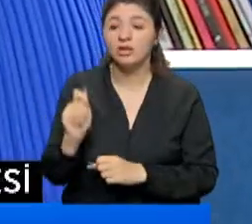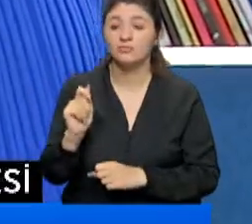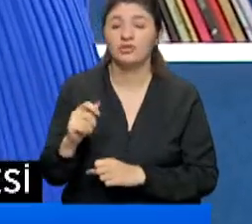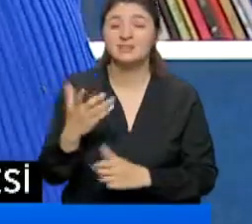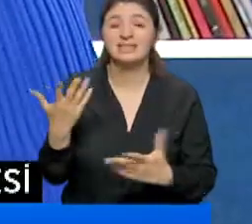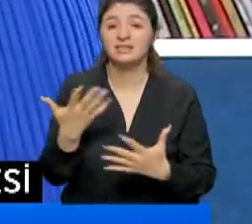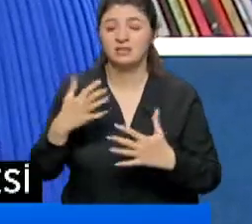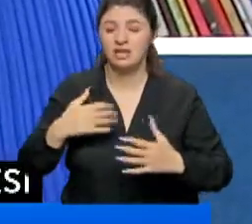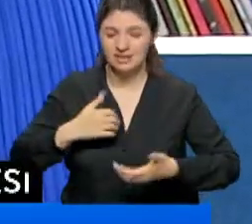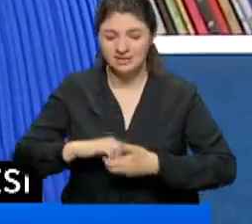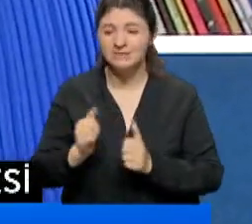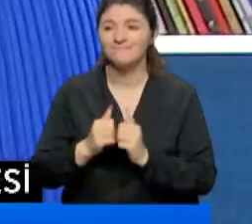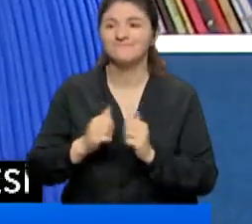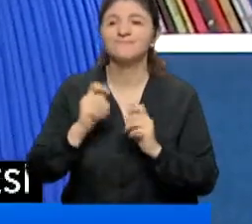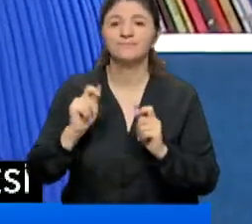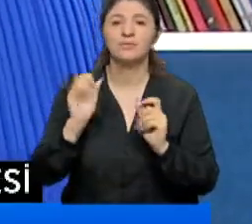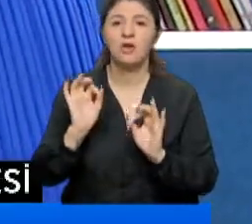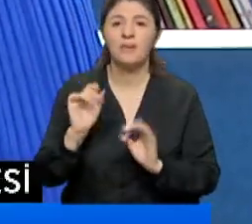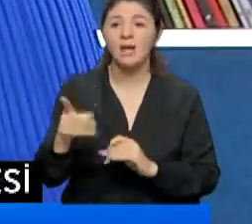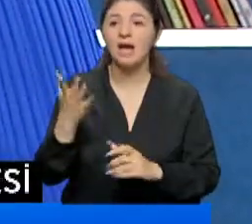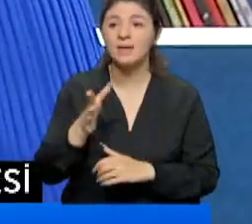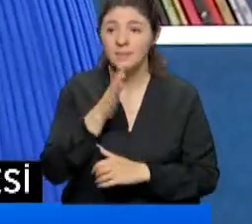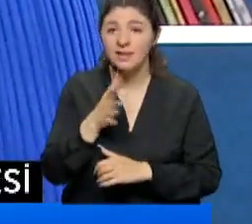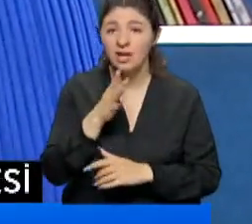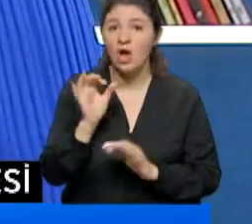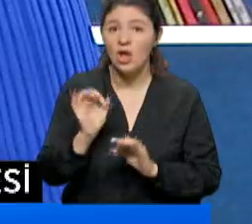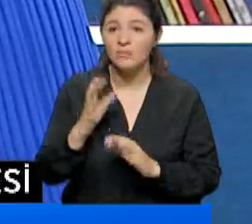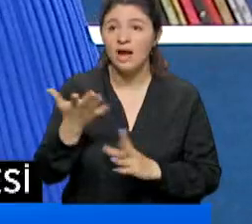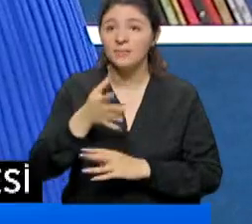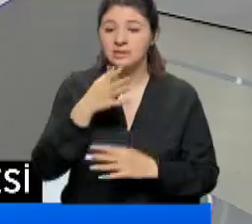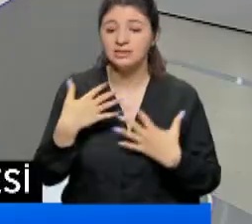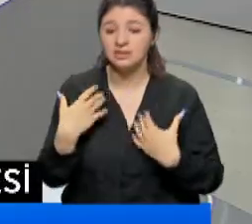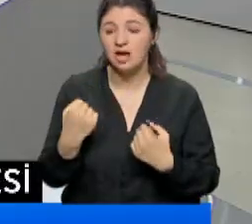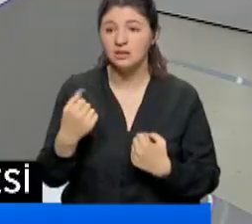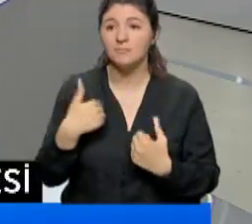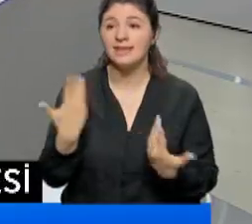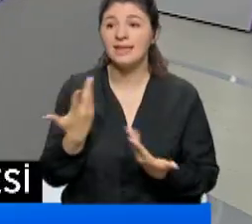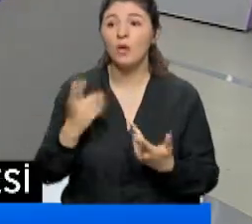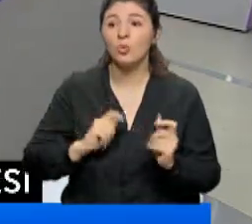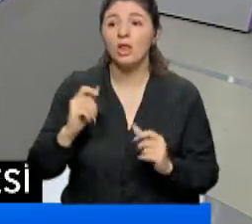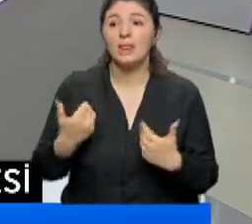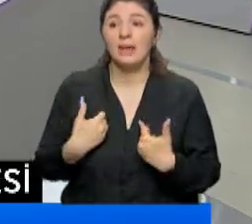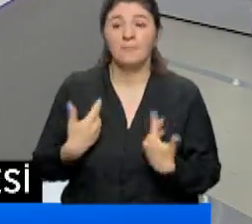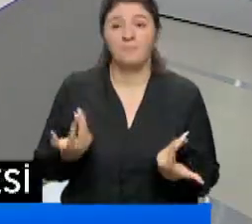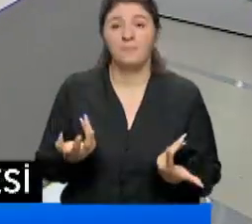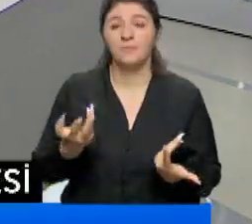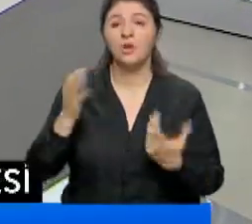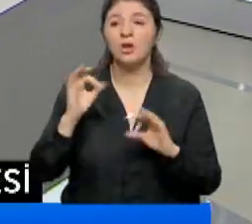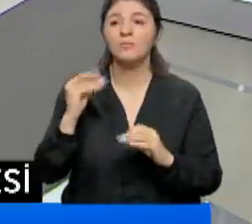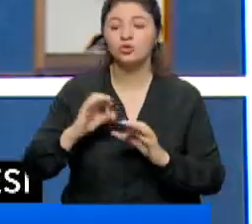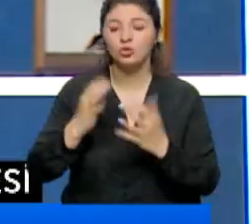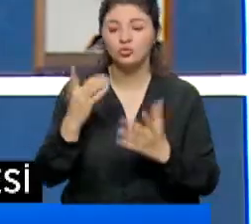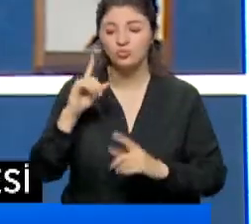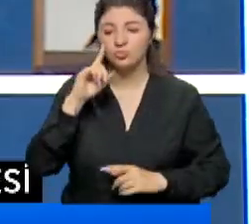edeceğimize nasıl dayanacağım önemli hangi Bilgi önemlidir hangi bilgi sağlıklıdır Ben neyi kullanayım Önemli